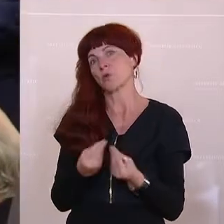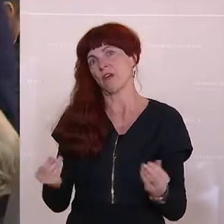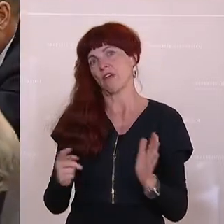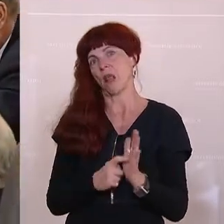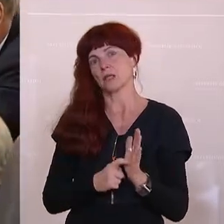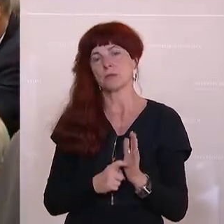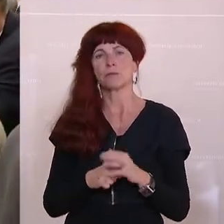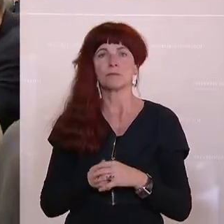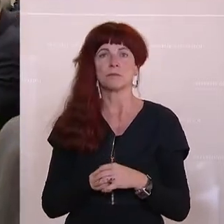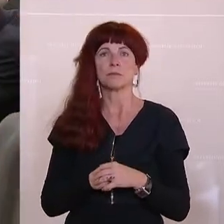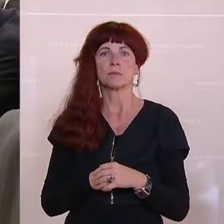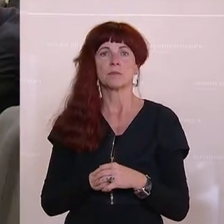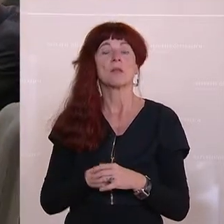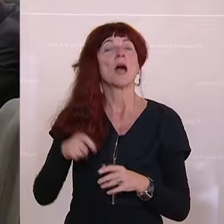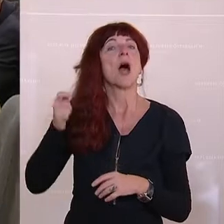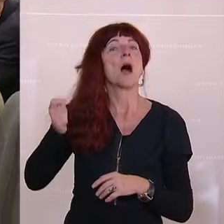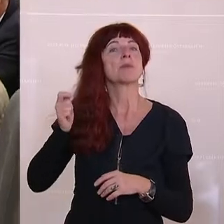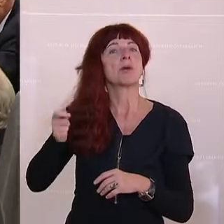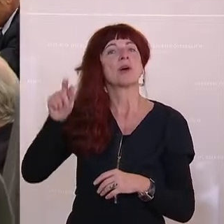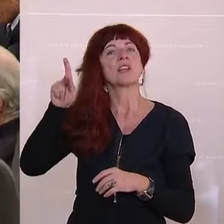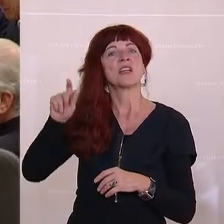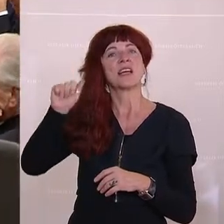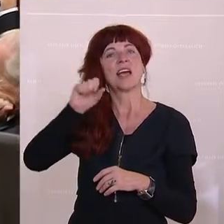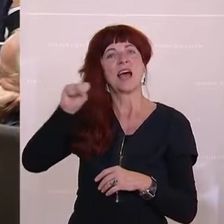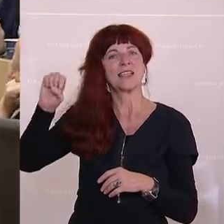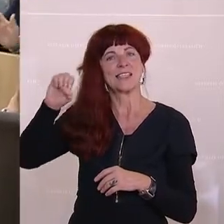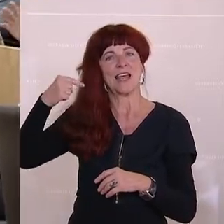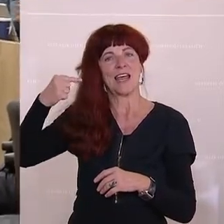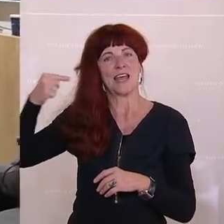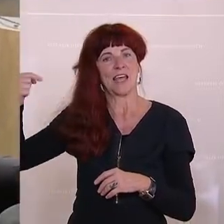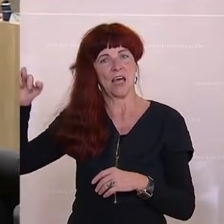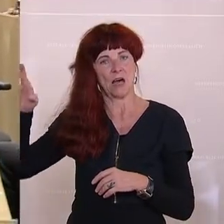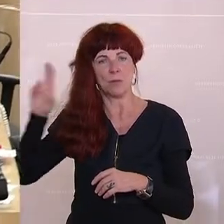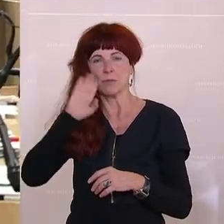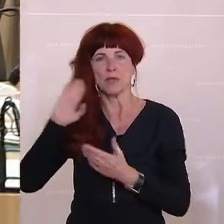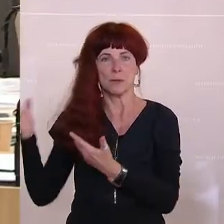Herr Abgeordneter Axel. Kritik an der Entstehungsweise der TU Linz kommt von Martina Künzberg-Sahra von der NEOS.